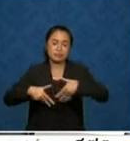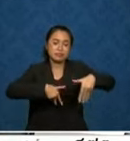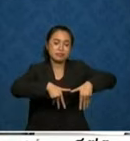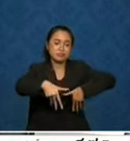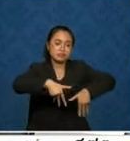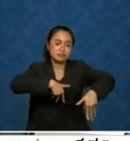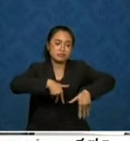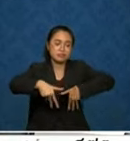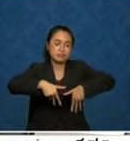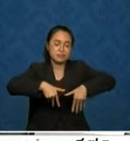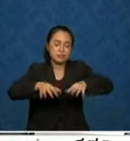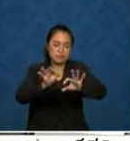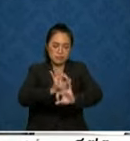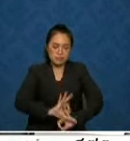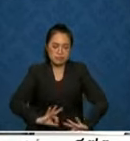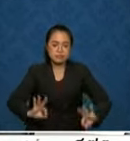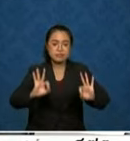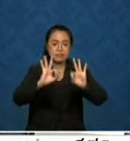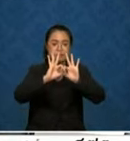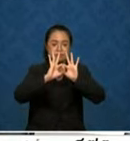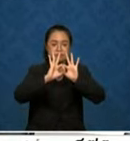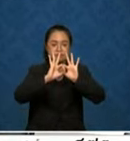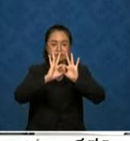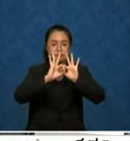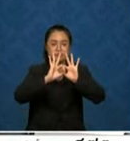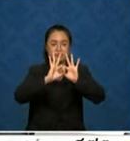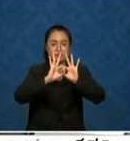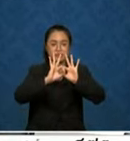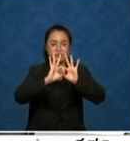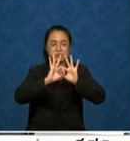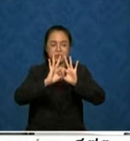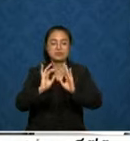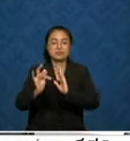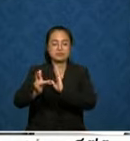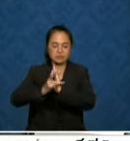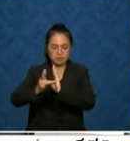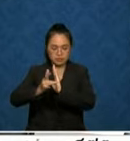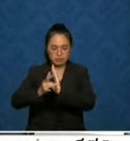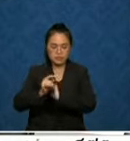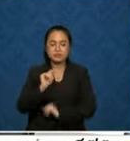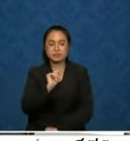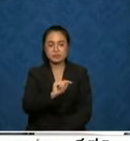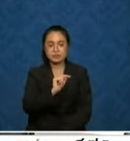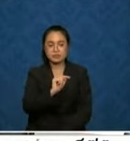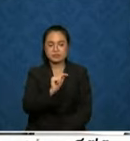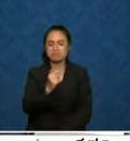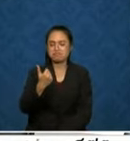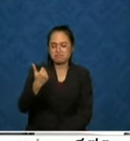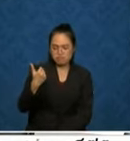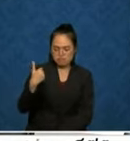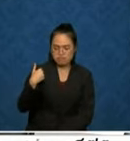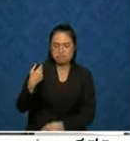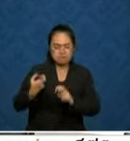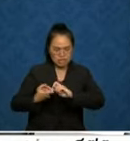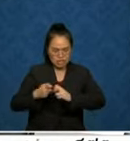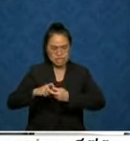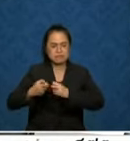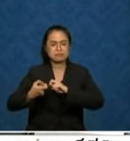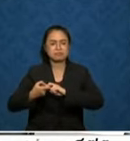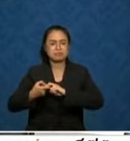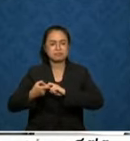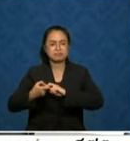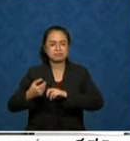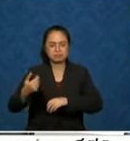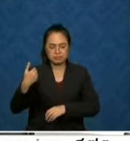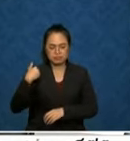ชนแต่สิ่งสำคัญครับเหล่าเทคโนโลยีเหล่านี้ยังมีช่องโหว่ด้ว